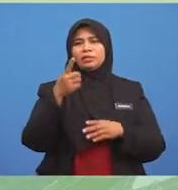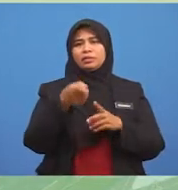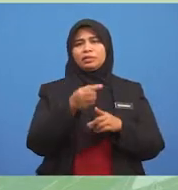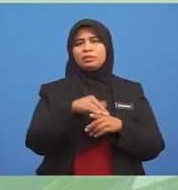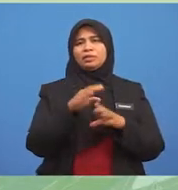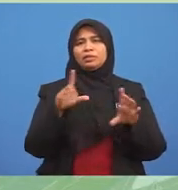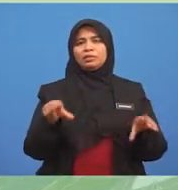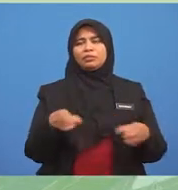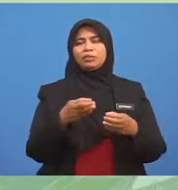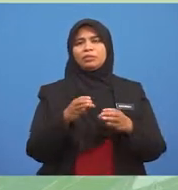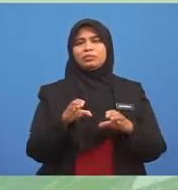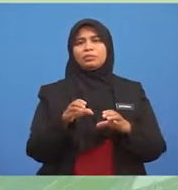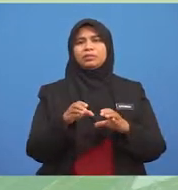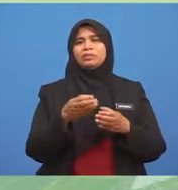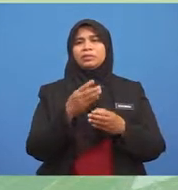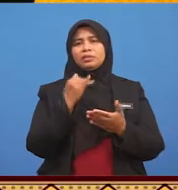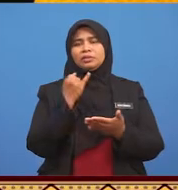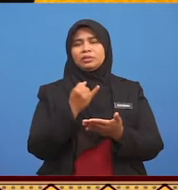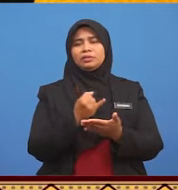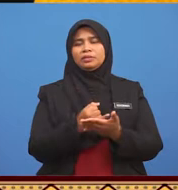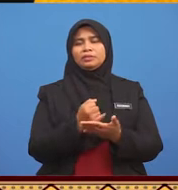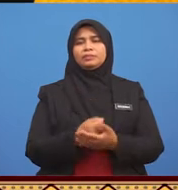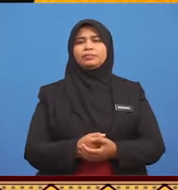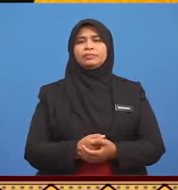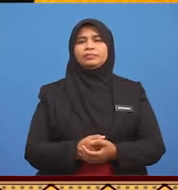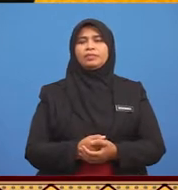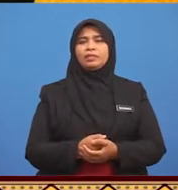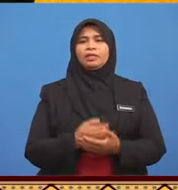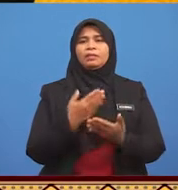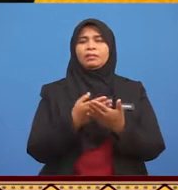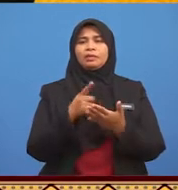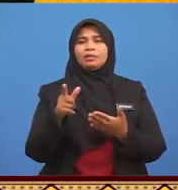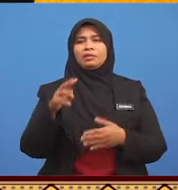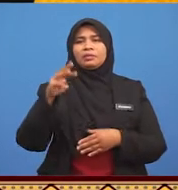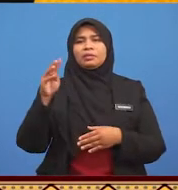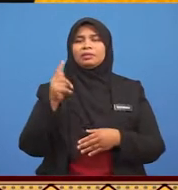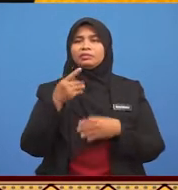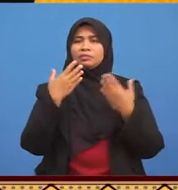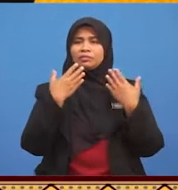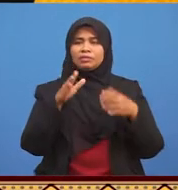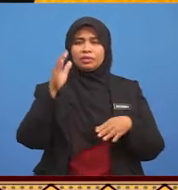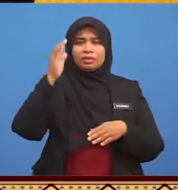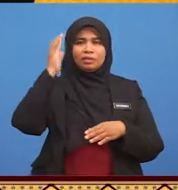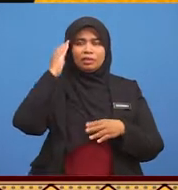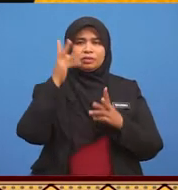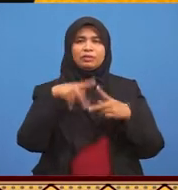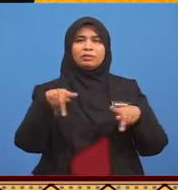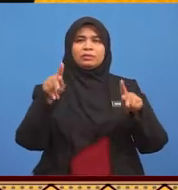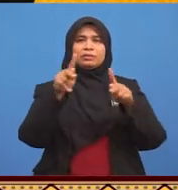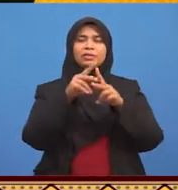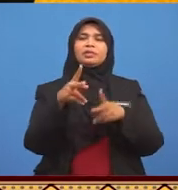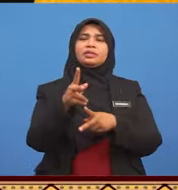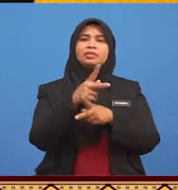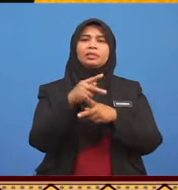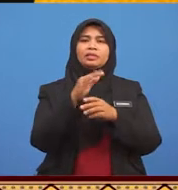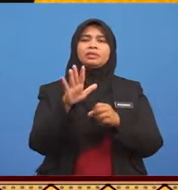mungkar dan maksiat. Baiklah murid-murid, tadi kita sudah mengetahui kepentingan menjaga